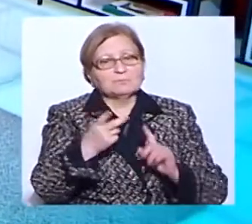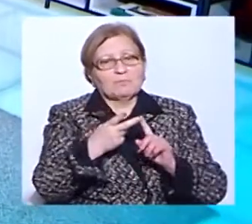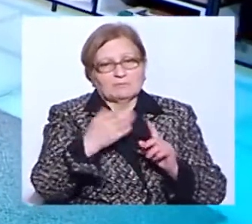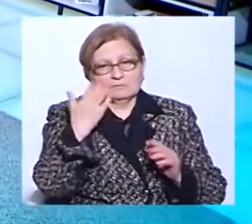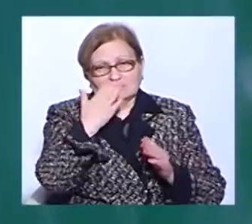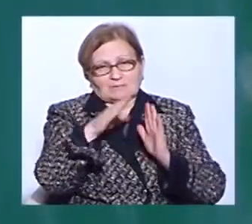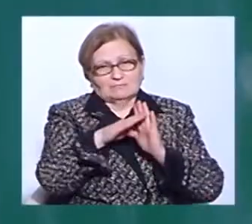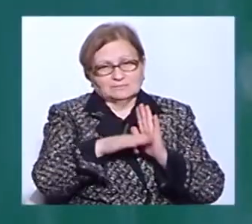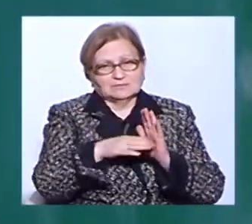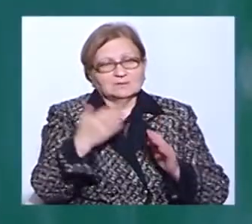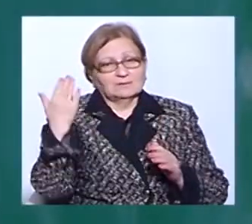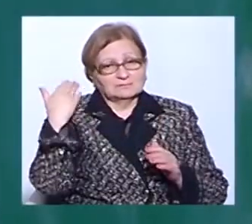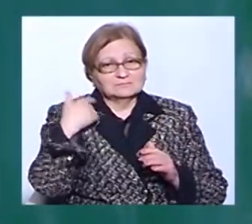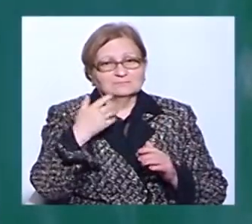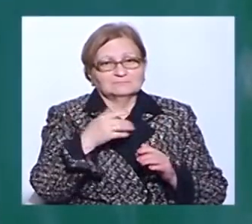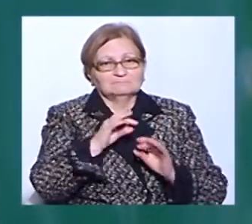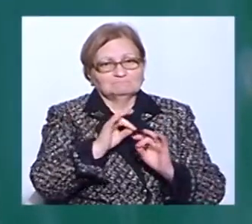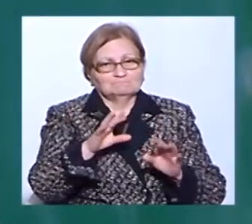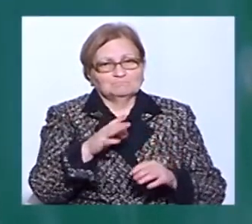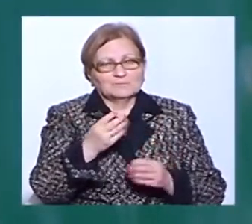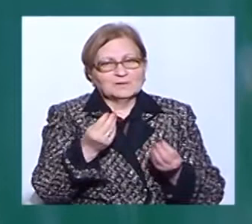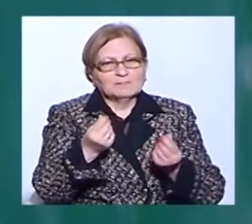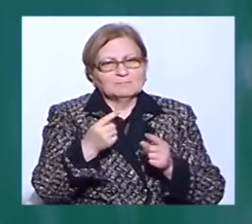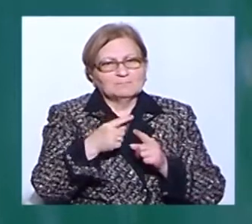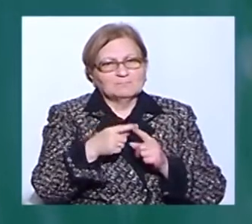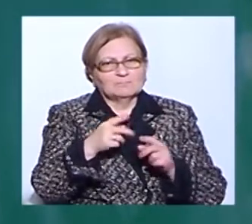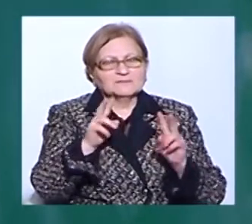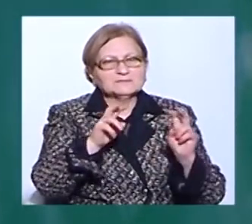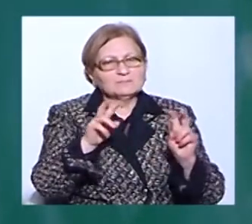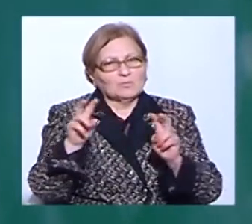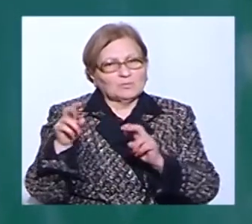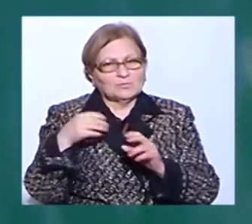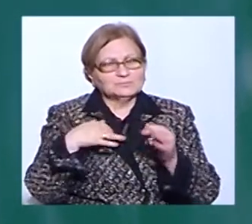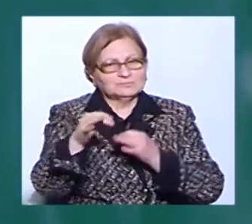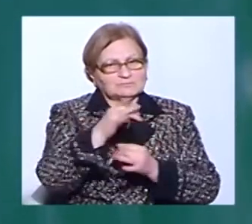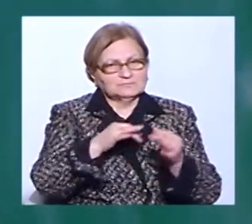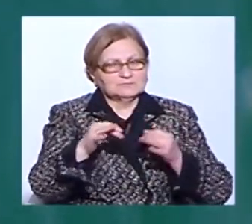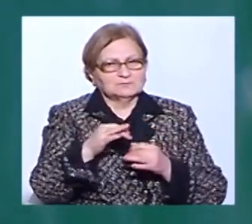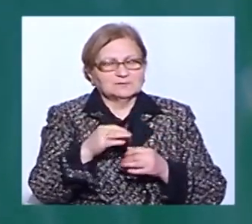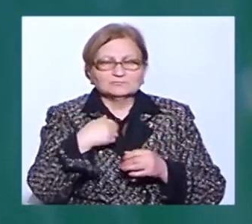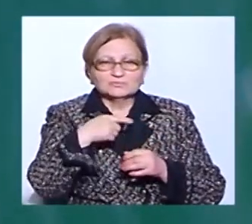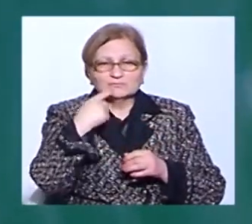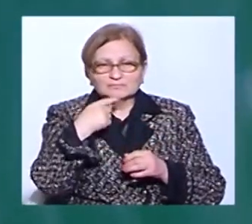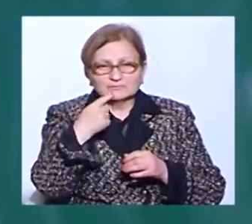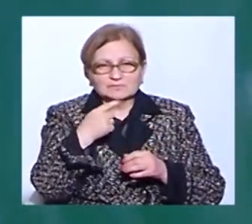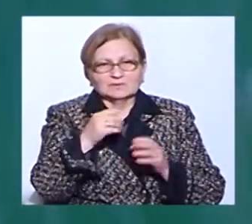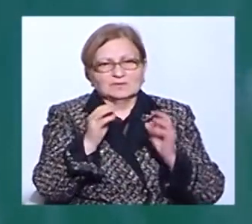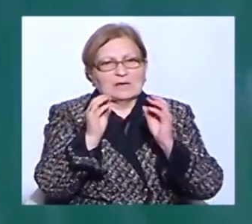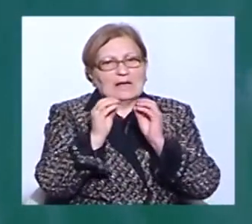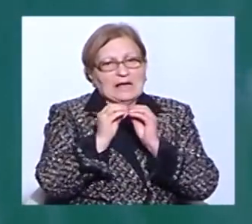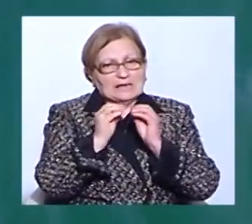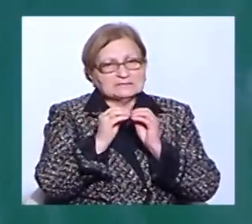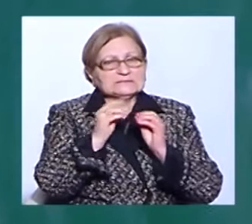გვაქვს. წინა გაკვეთილზე ჩვენ მათემატიკურ სიმბოლოებზე ვისაუბრეთ. თქვით რომ 10